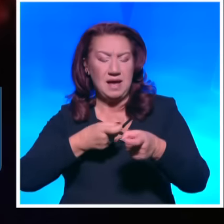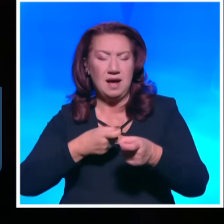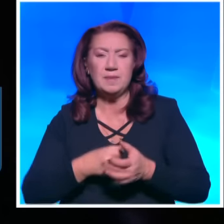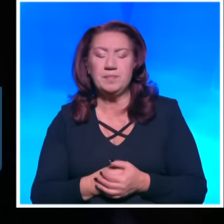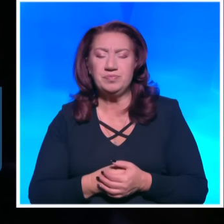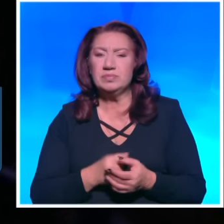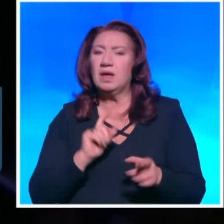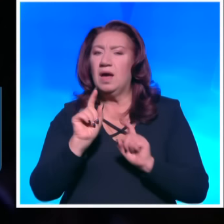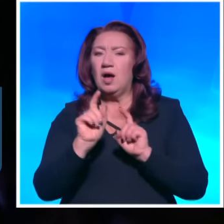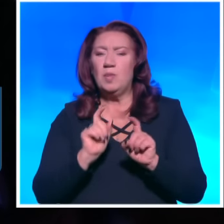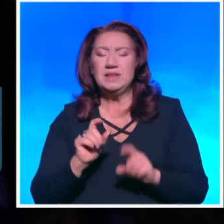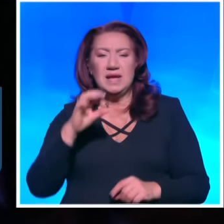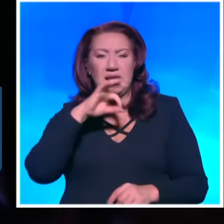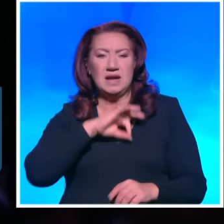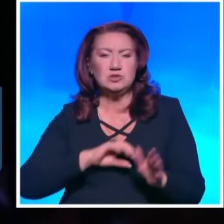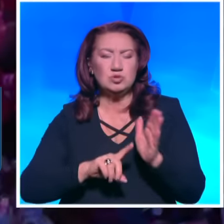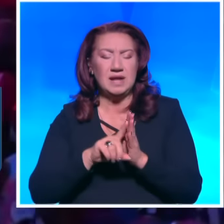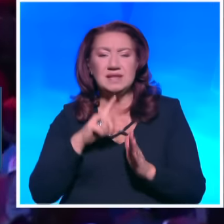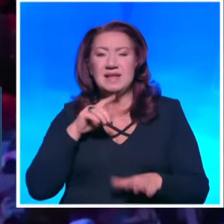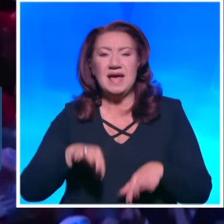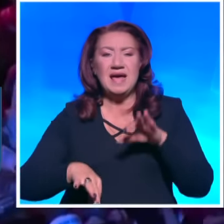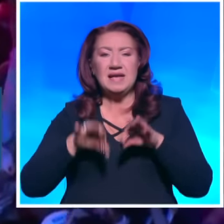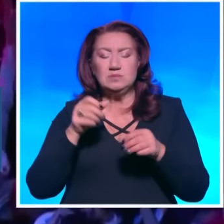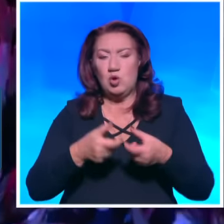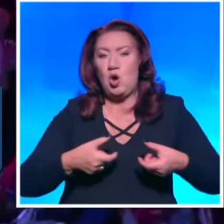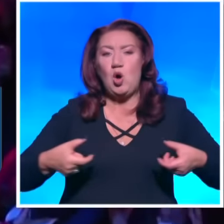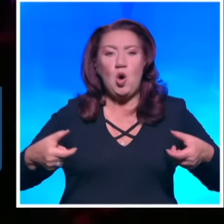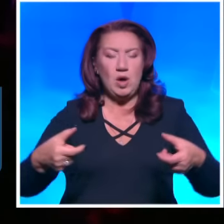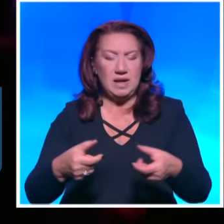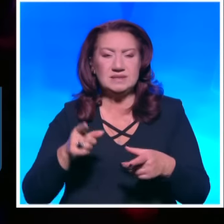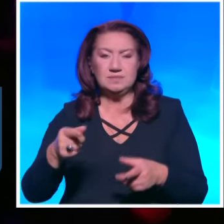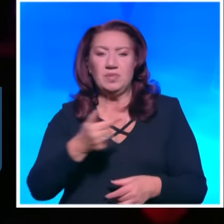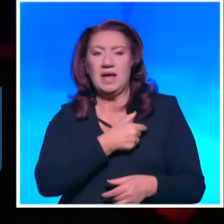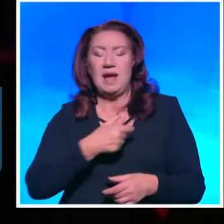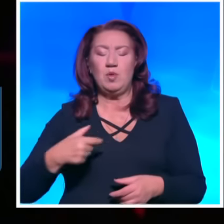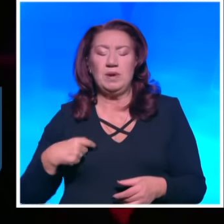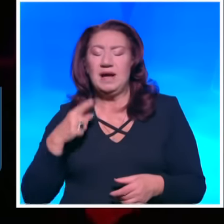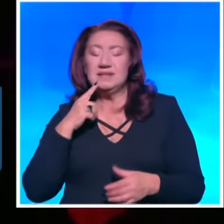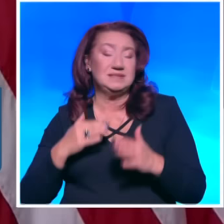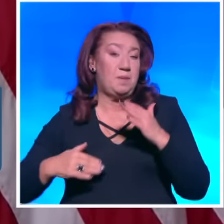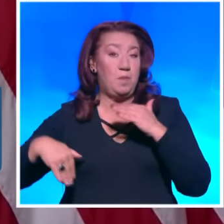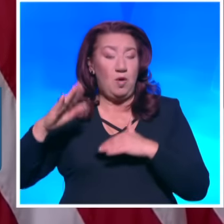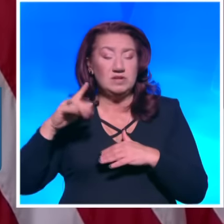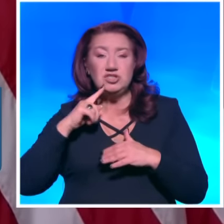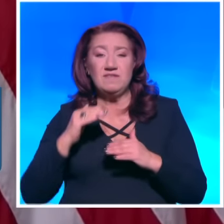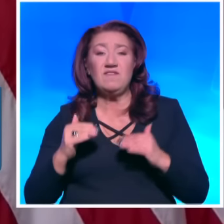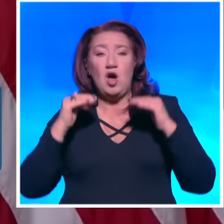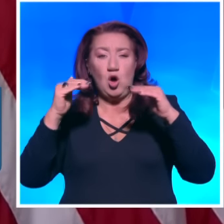Коментира и резултатите от изборите за Конгреса, където републиканците получават контрол в горната камара.